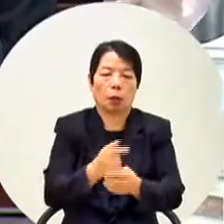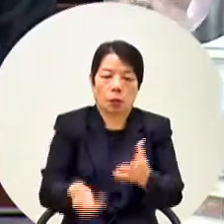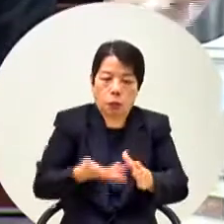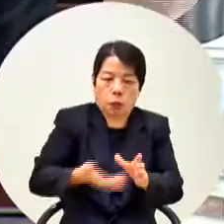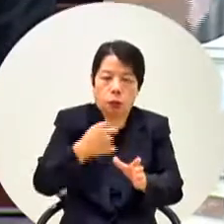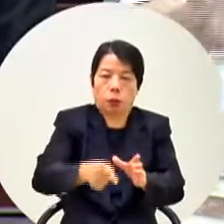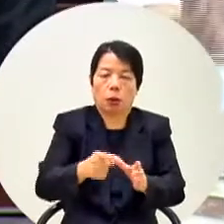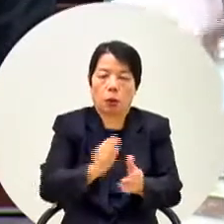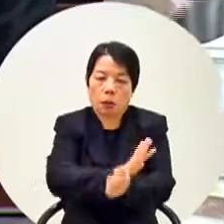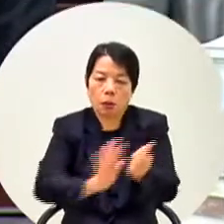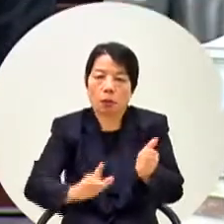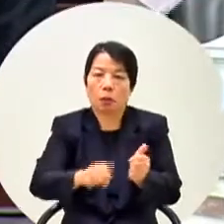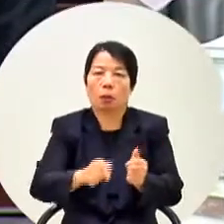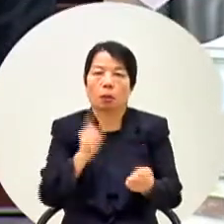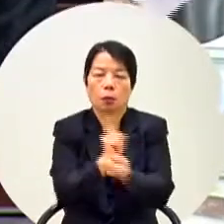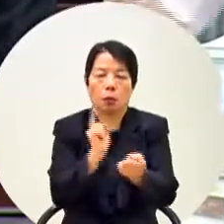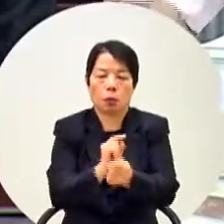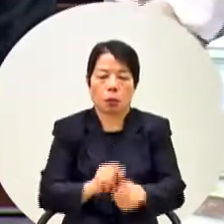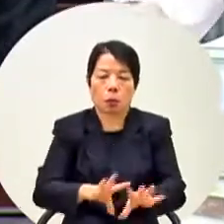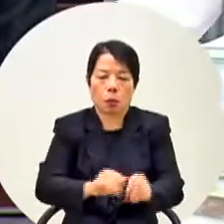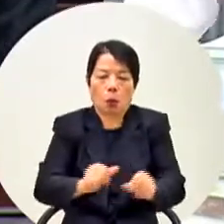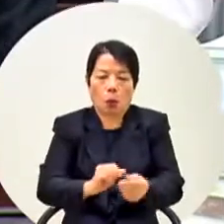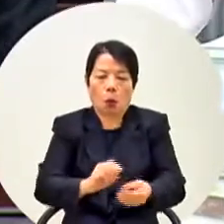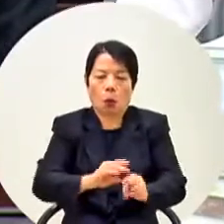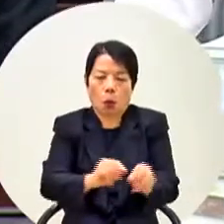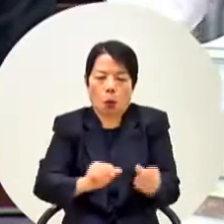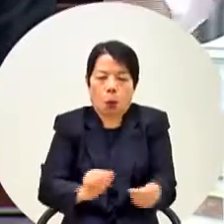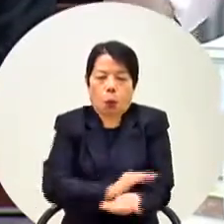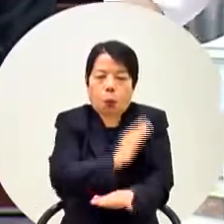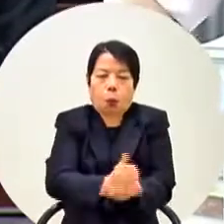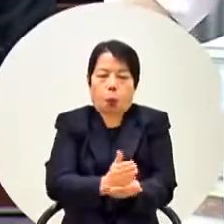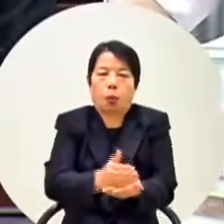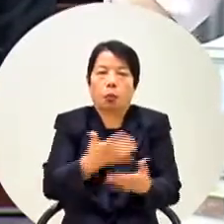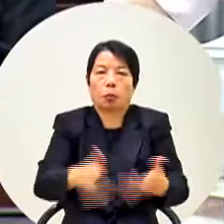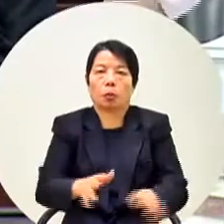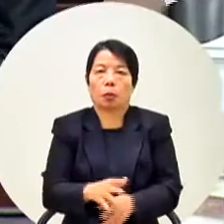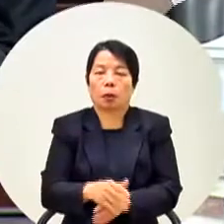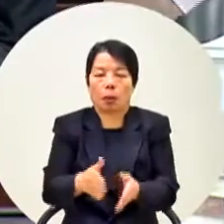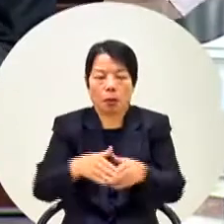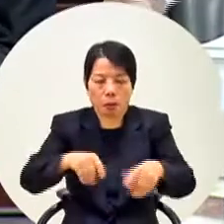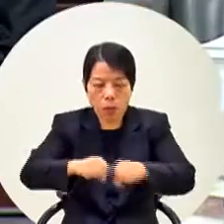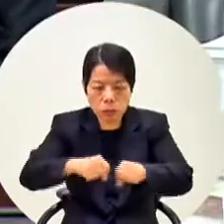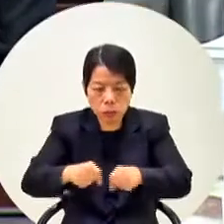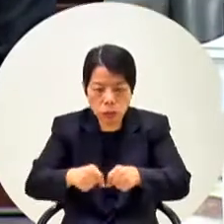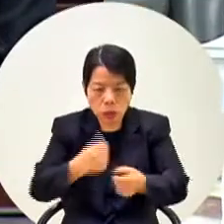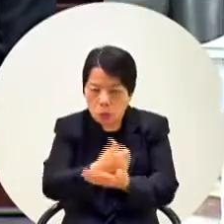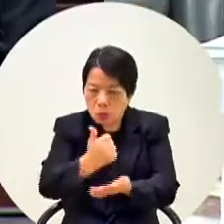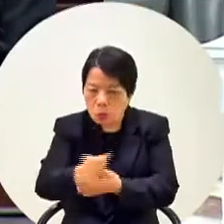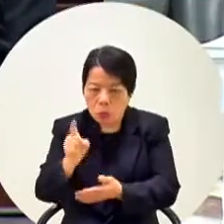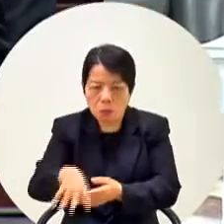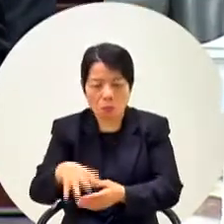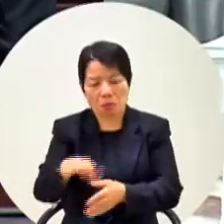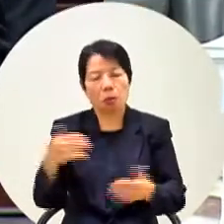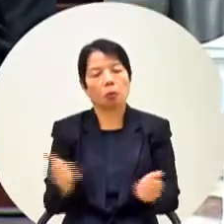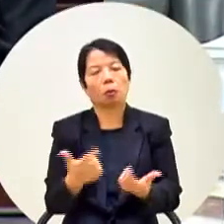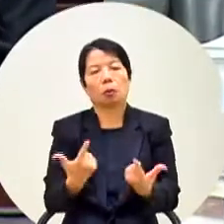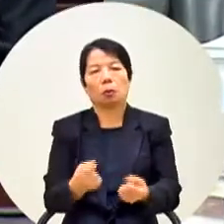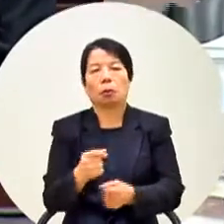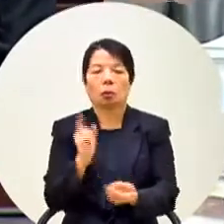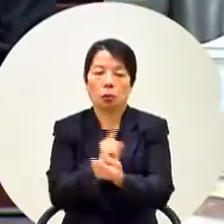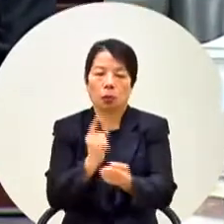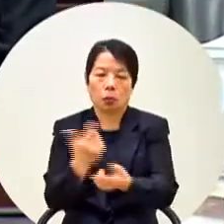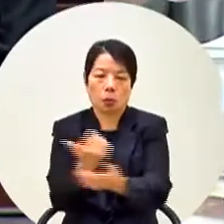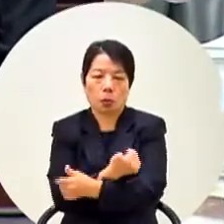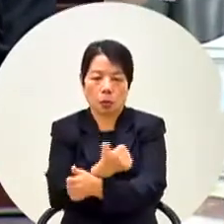造成咱的地渣变足侪，啊，地渣要安怎去化，这阁一个问题。所以咱这大操作的业者，